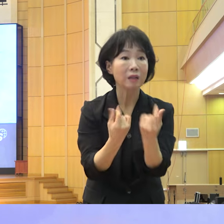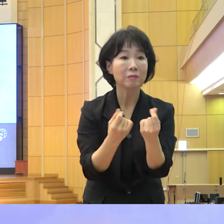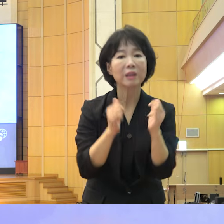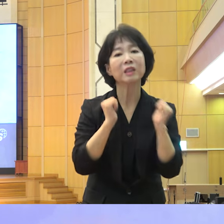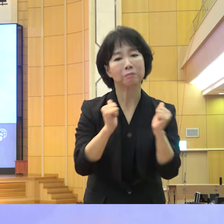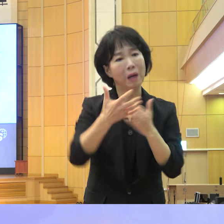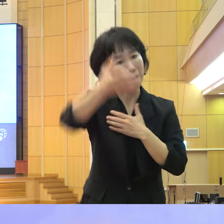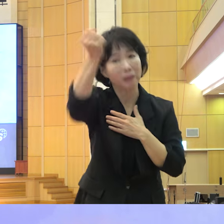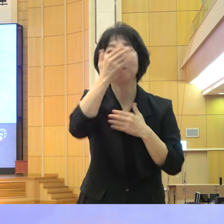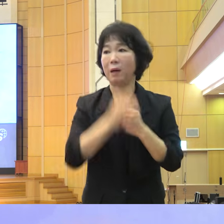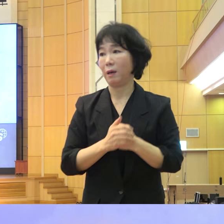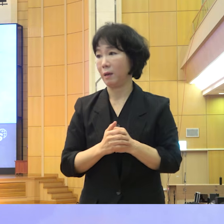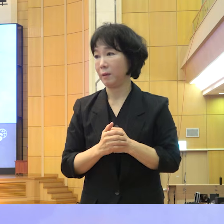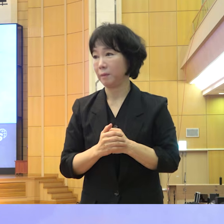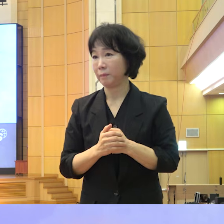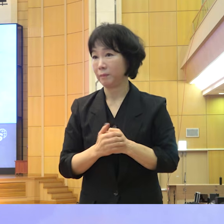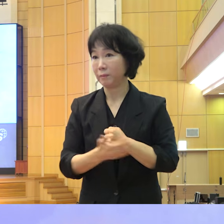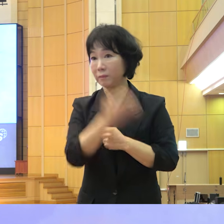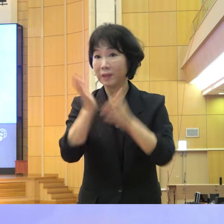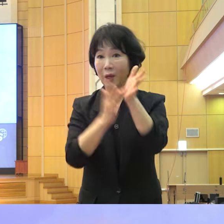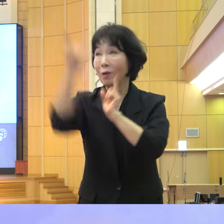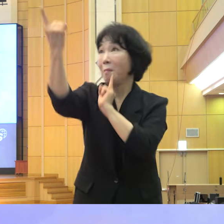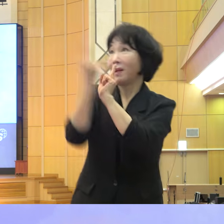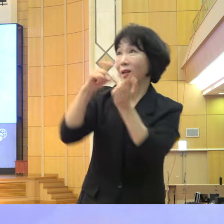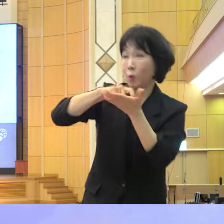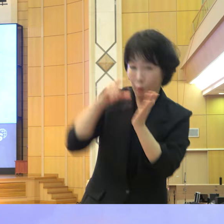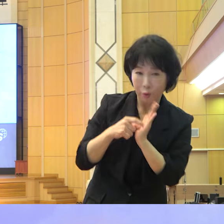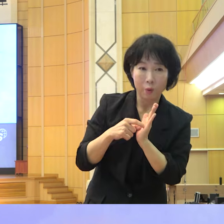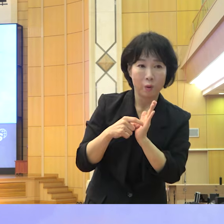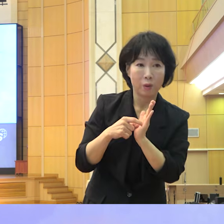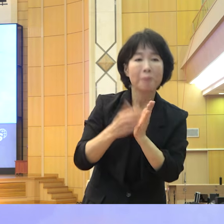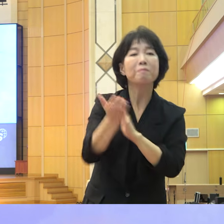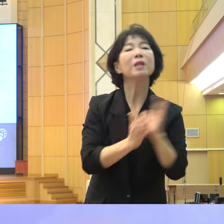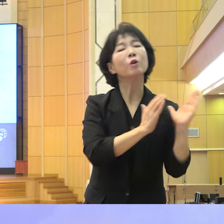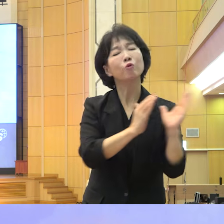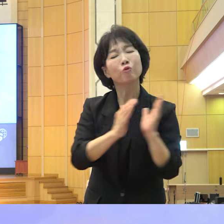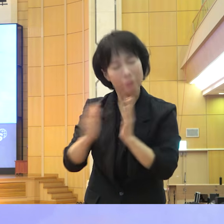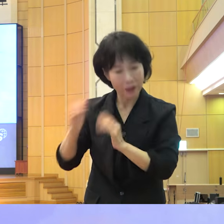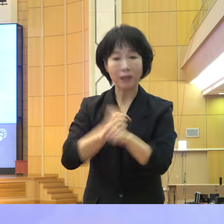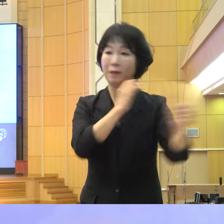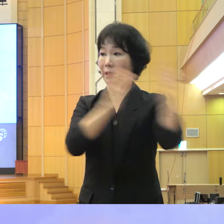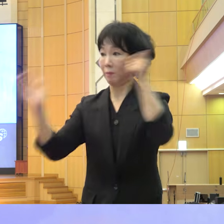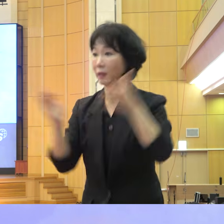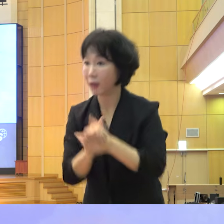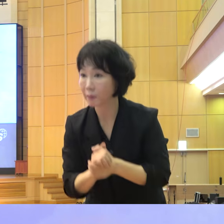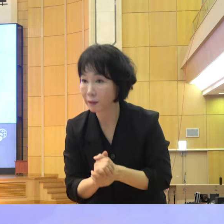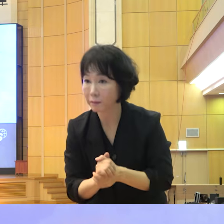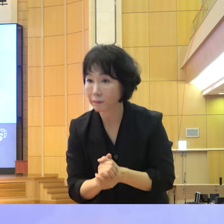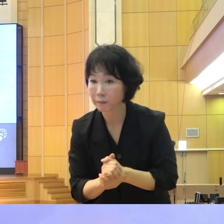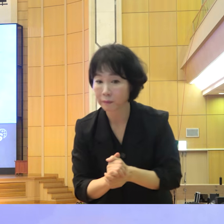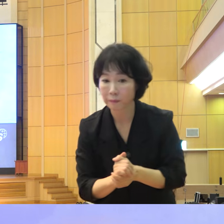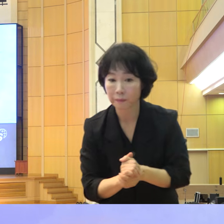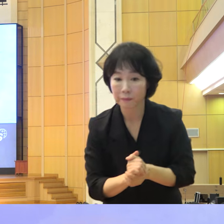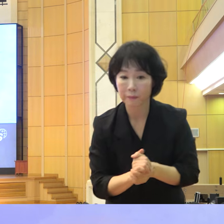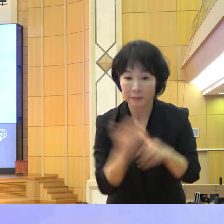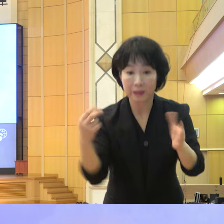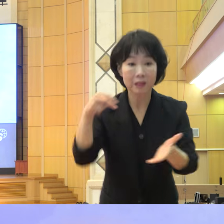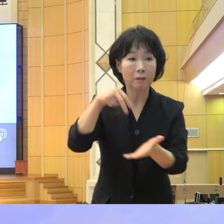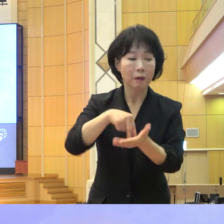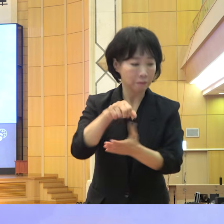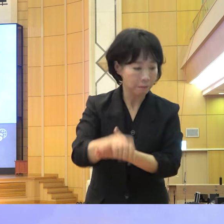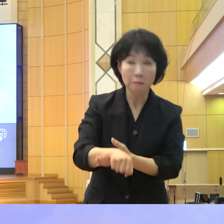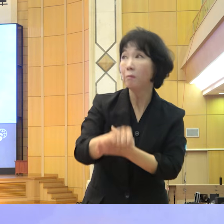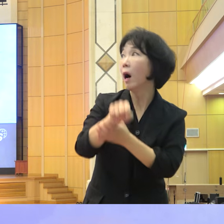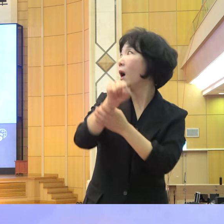심판. 슬기로운 다섯 처녀처럼 주님 맞이할 수 있는 예비한 자가 되어야 됩니다. 그래서 이런 일이 되기 시작하던 일어나 머리를